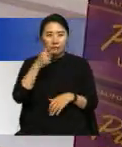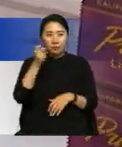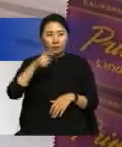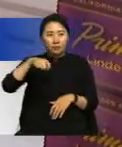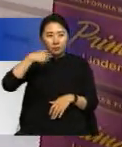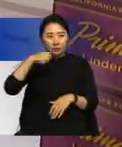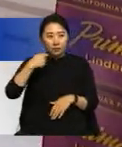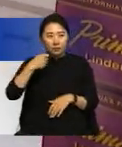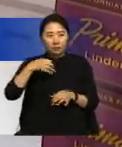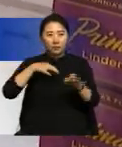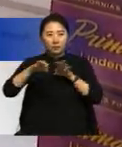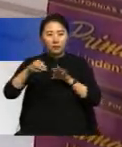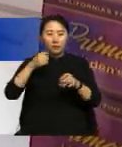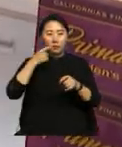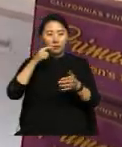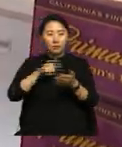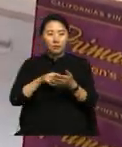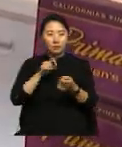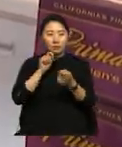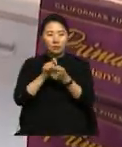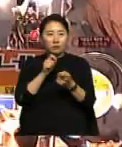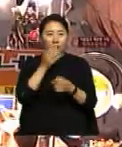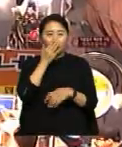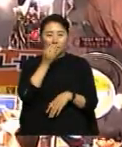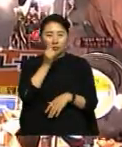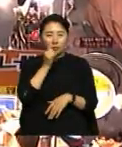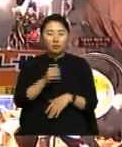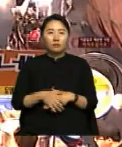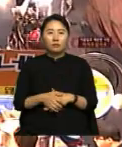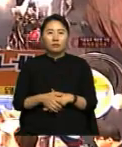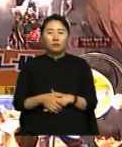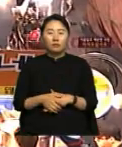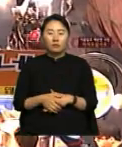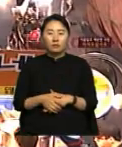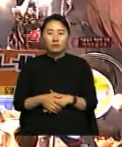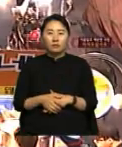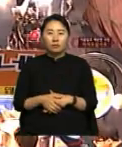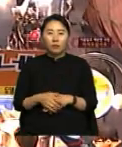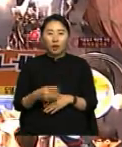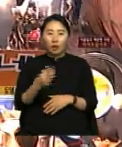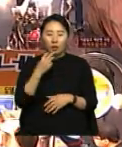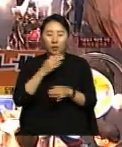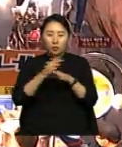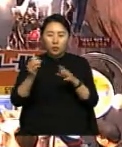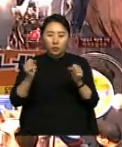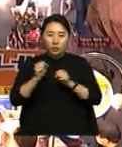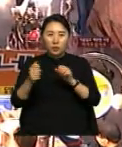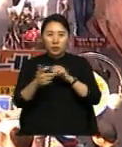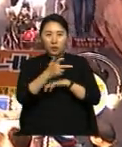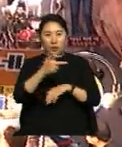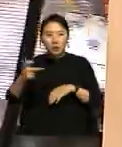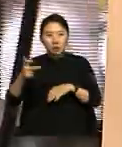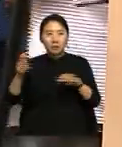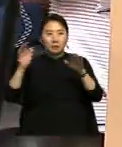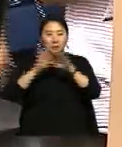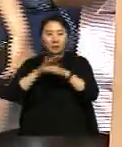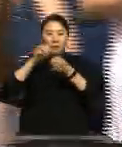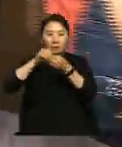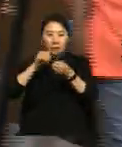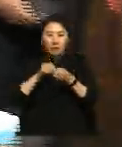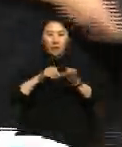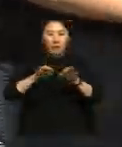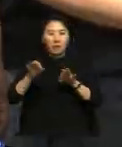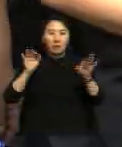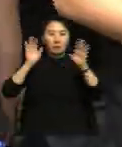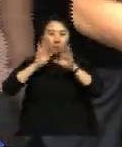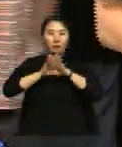먹던 음식을 시장에서 쉽게 만날 수 있게. 의정부 제1시장은 경기 북부 최대 규모의 전통시장입니다.